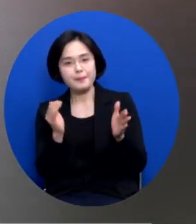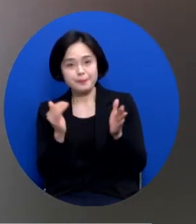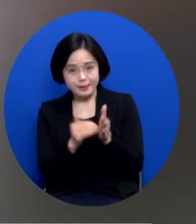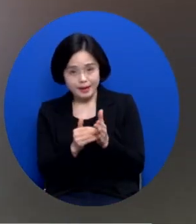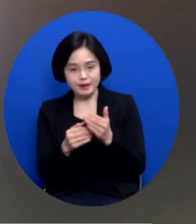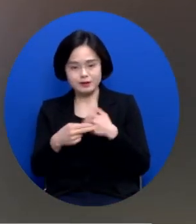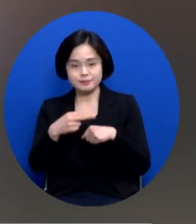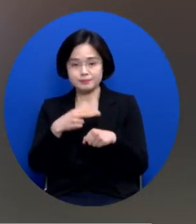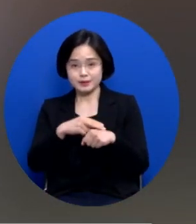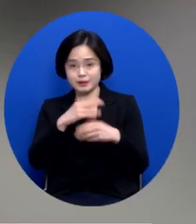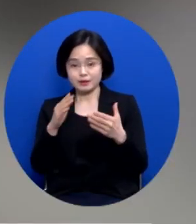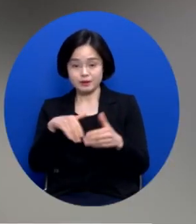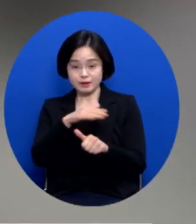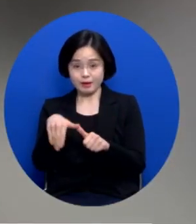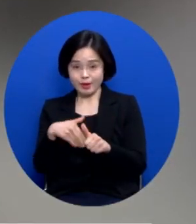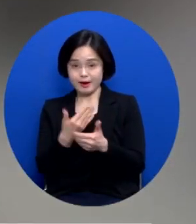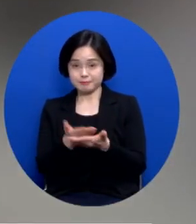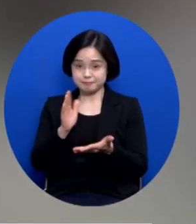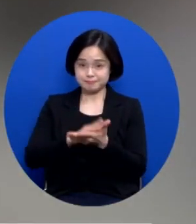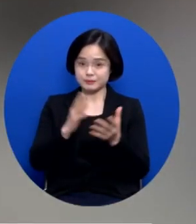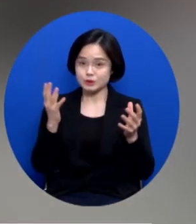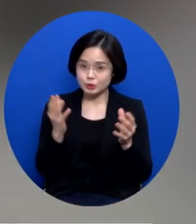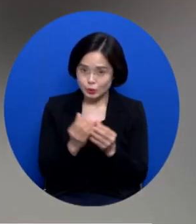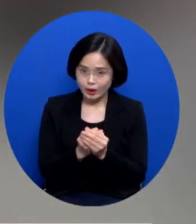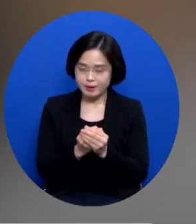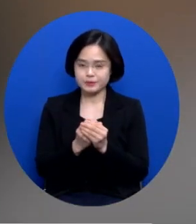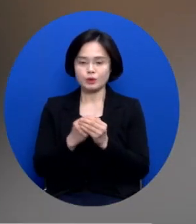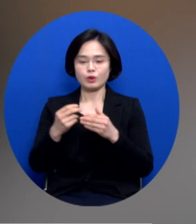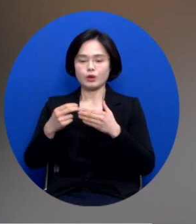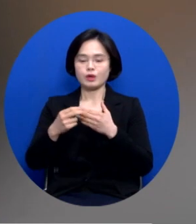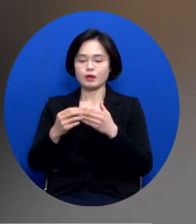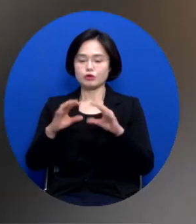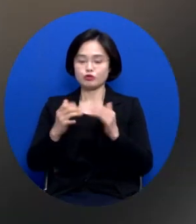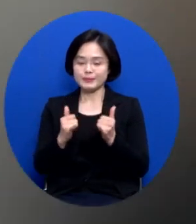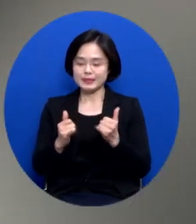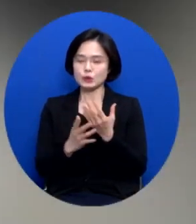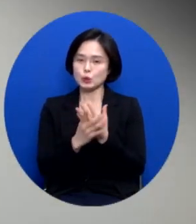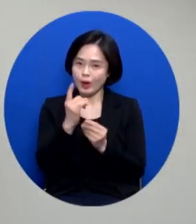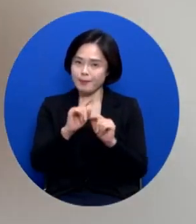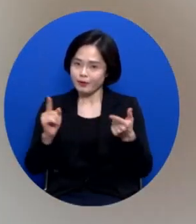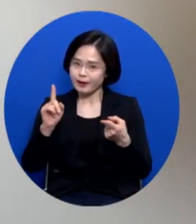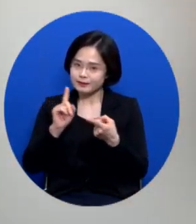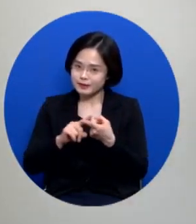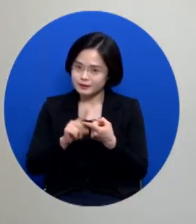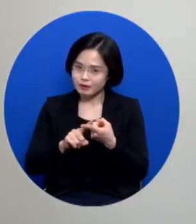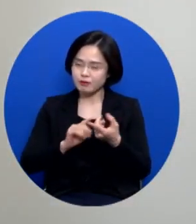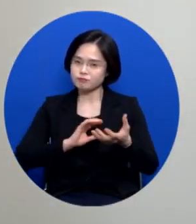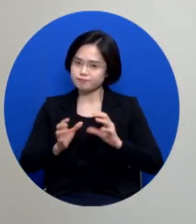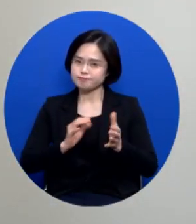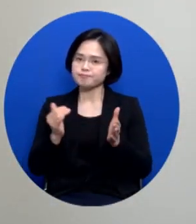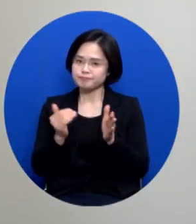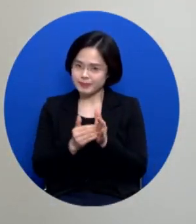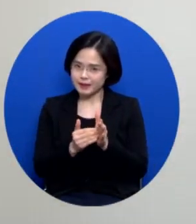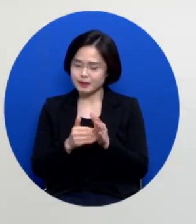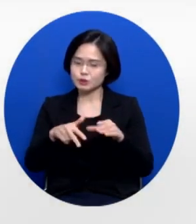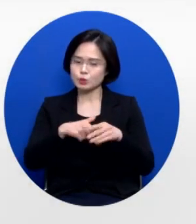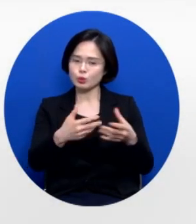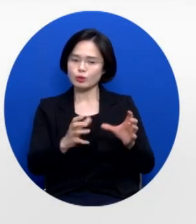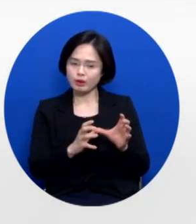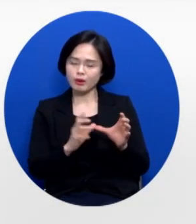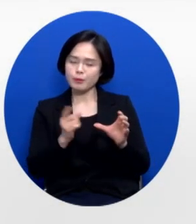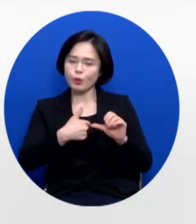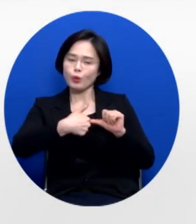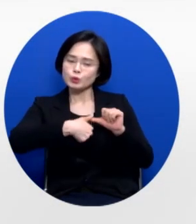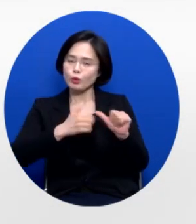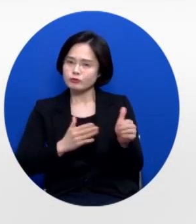의료개혁, 정신건강 증진 등 다양한 국정 현안에 대해 심도 깊게 논의하고 종교계에 조언을 구했습니다.